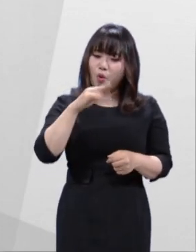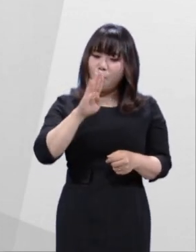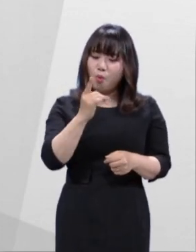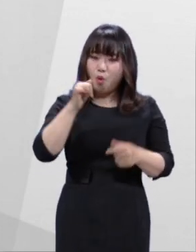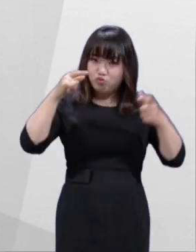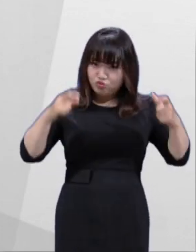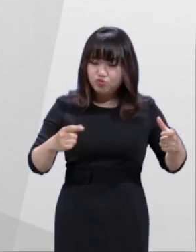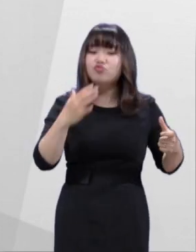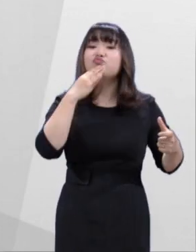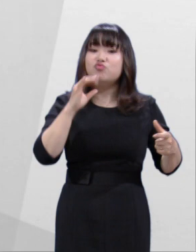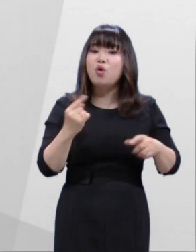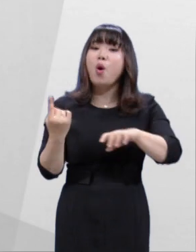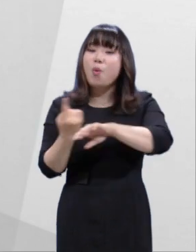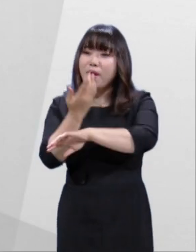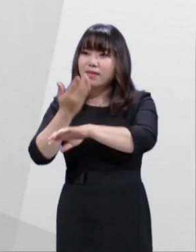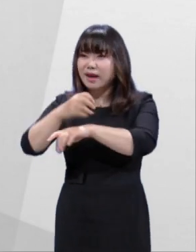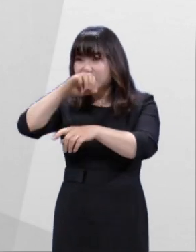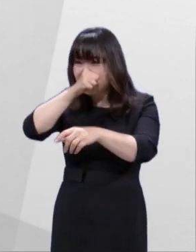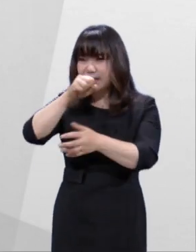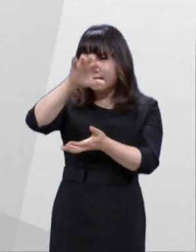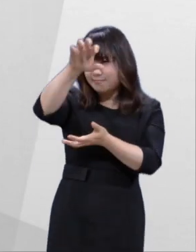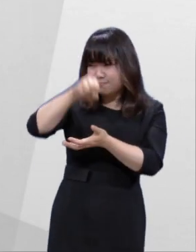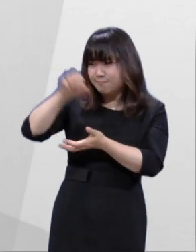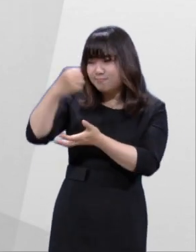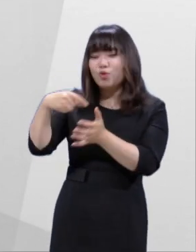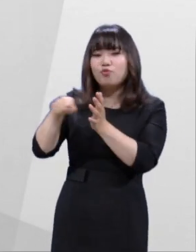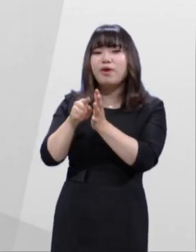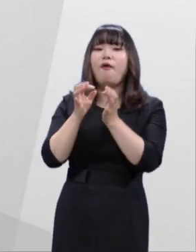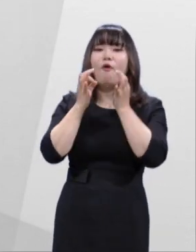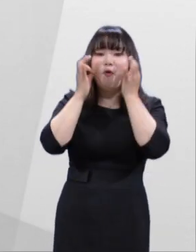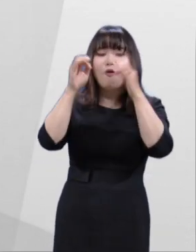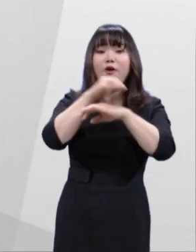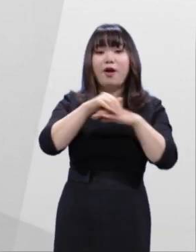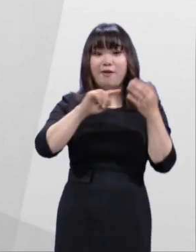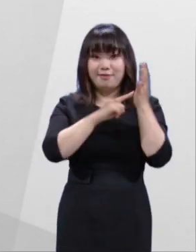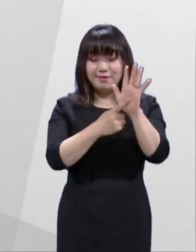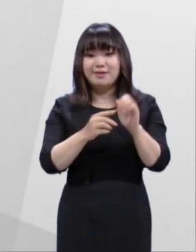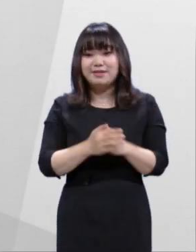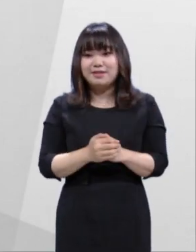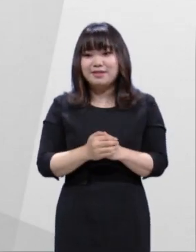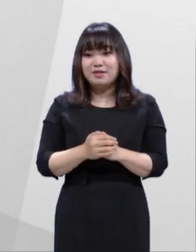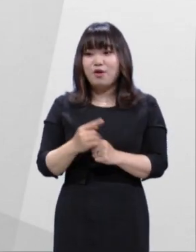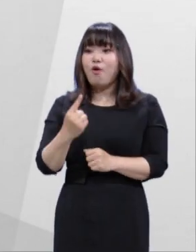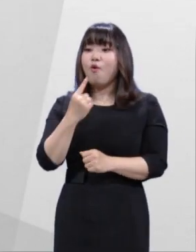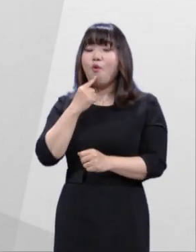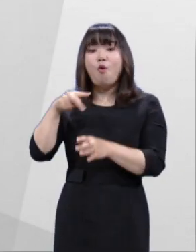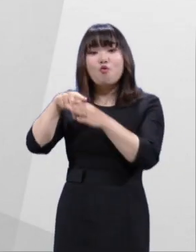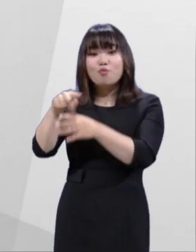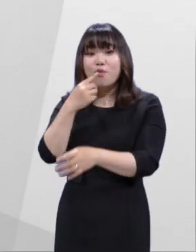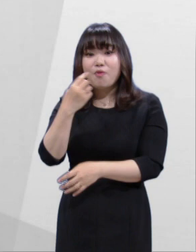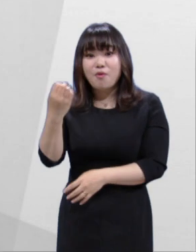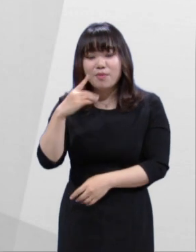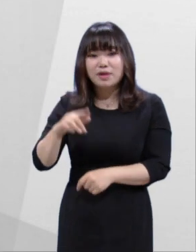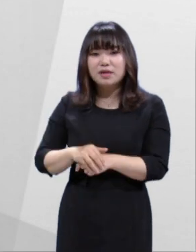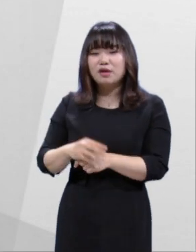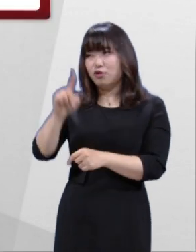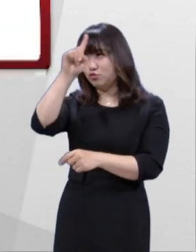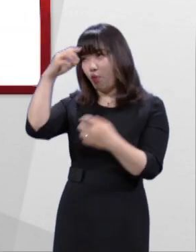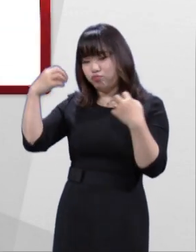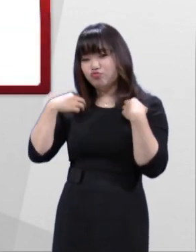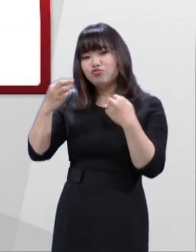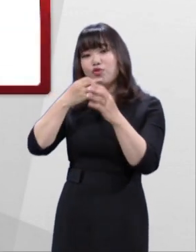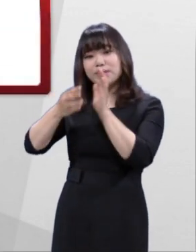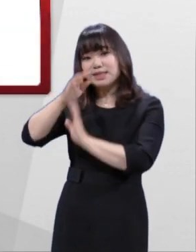물론 또 다른 외부 재원까지 확보하는 방안을 내놨습니다. 국민의힘 오원석 후보는 정부와 서울시 예산